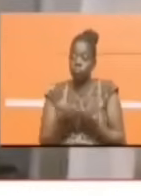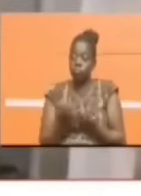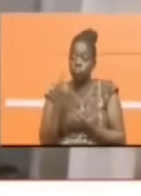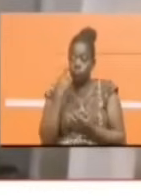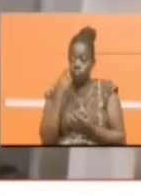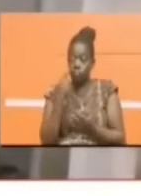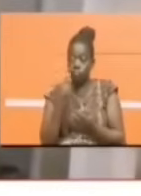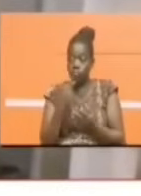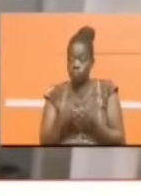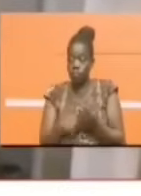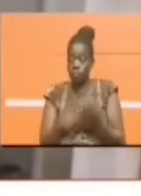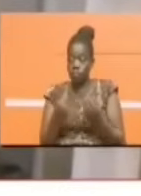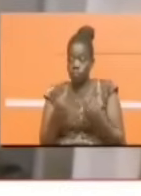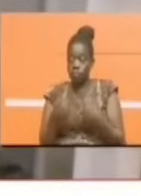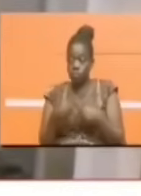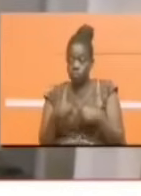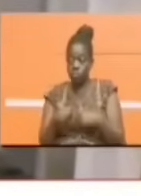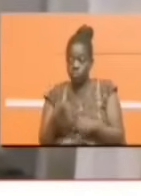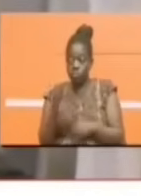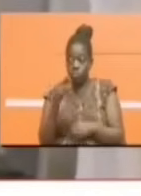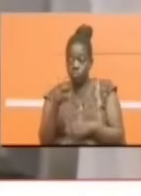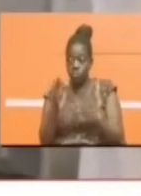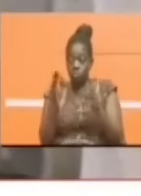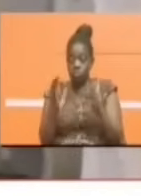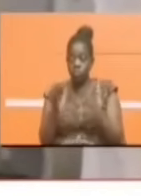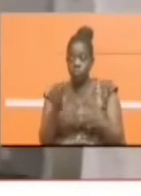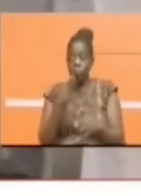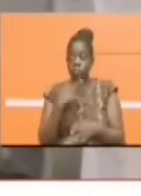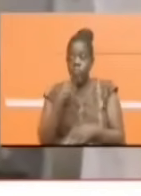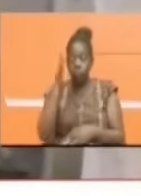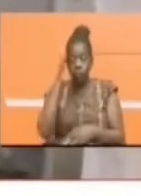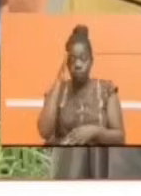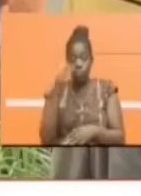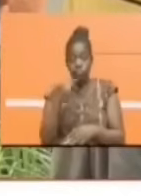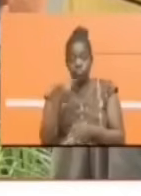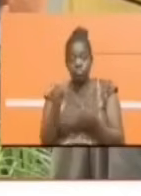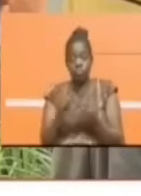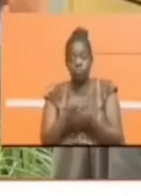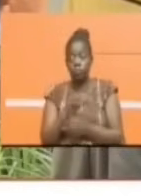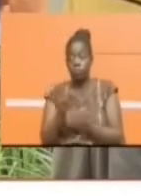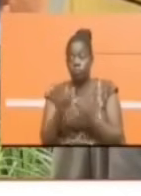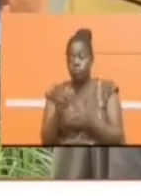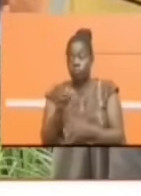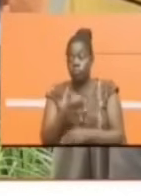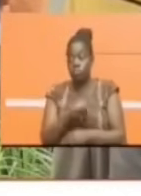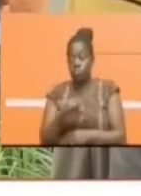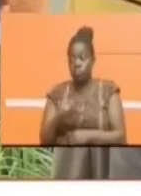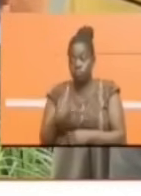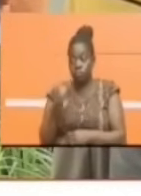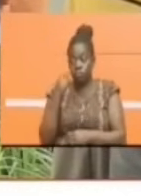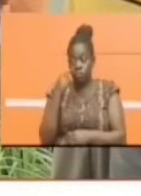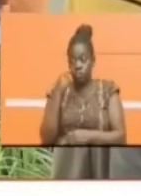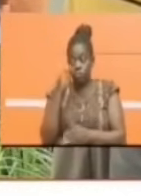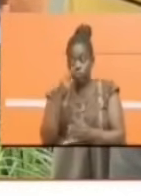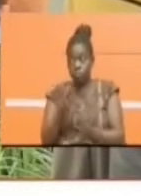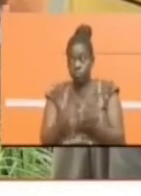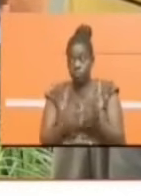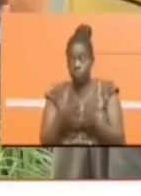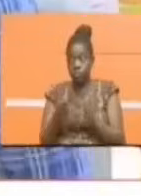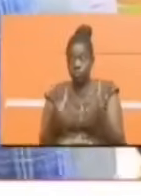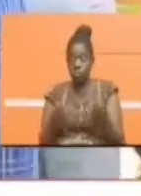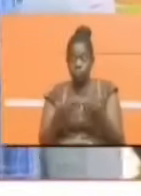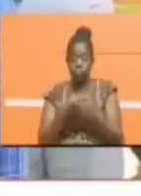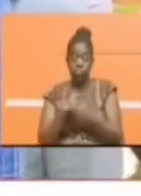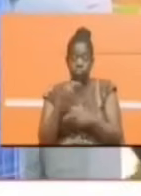tulabe kye tuyina okukola ekituufu twagala kumanya ani yamenya ennyumba eyo beeganyiramu ku balabikidde mu kamera nti baluganda